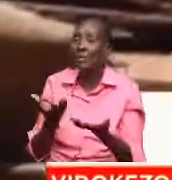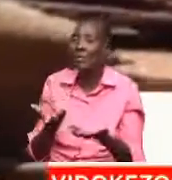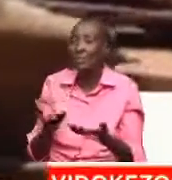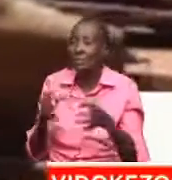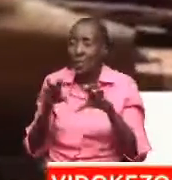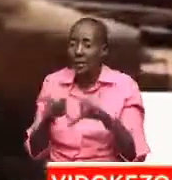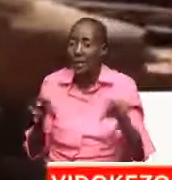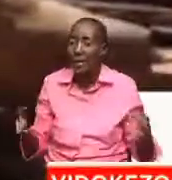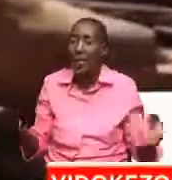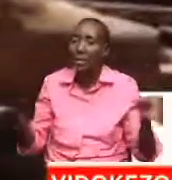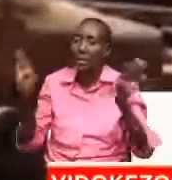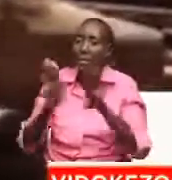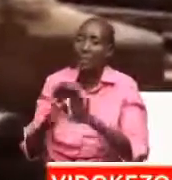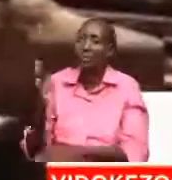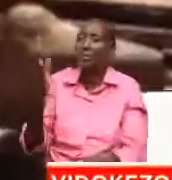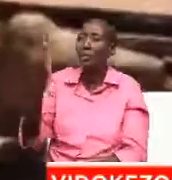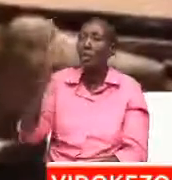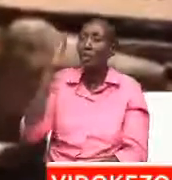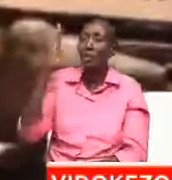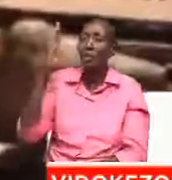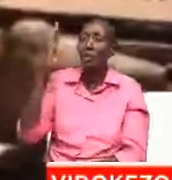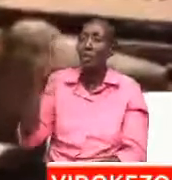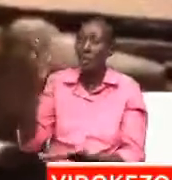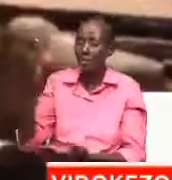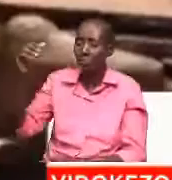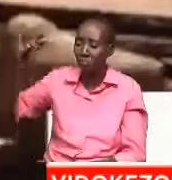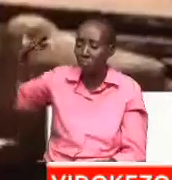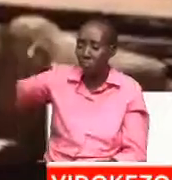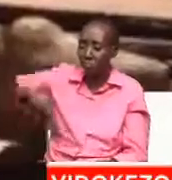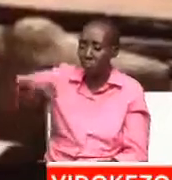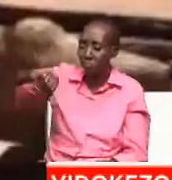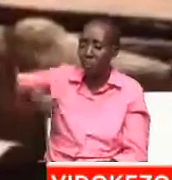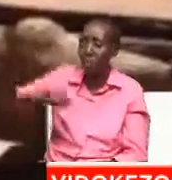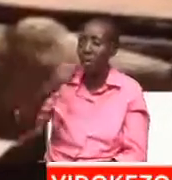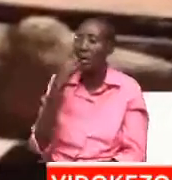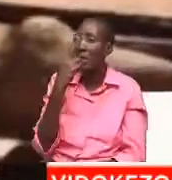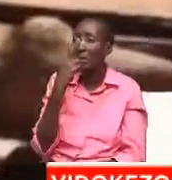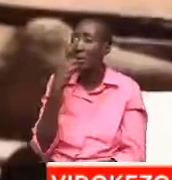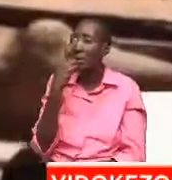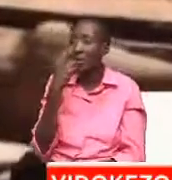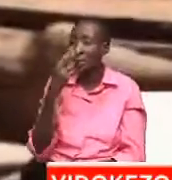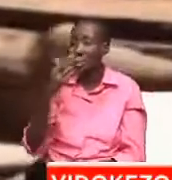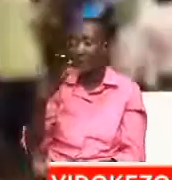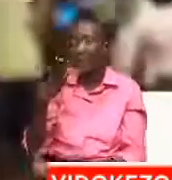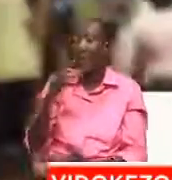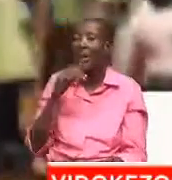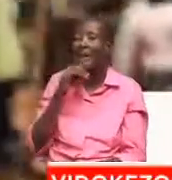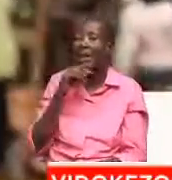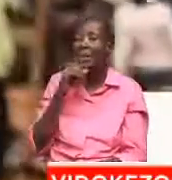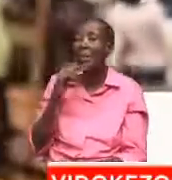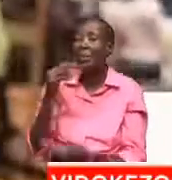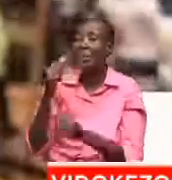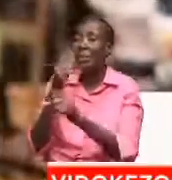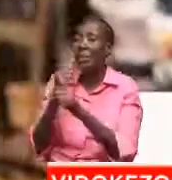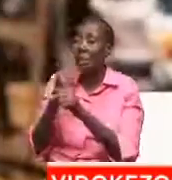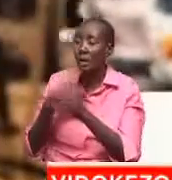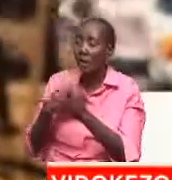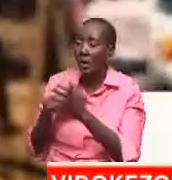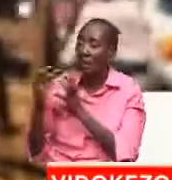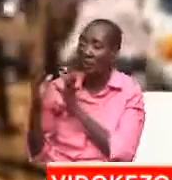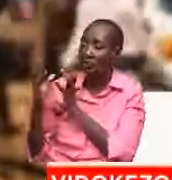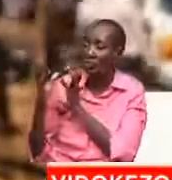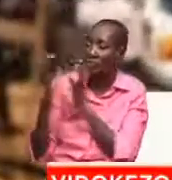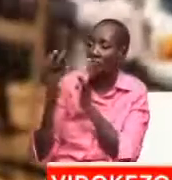eneo hili imedorora ghafla, washukiwa wakiwa vijana ambao hufanya kazi ya kubebea watu mizigo. Kwamba insecurity